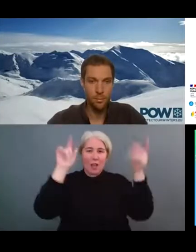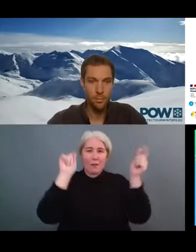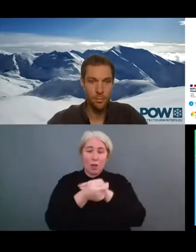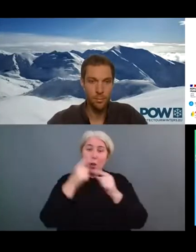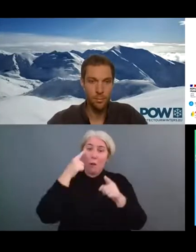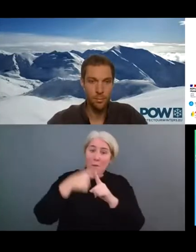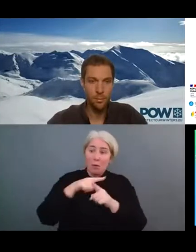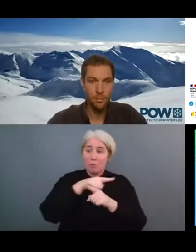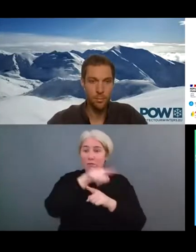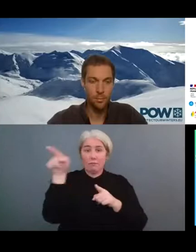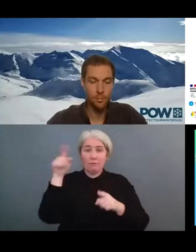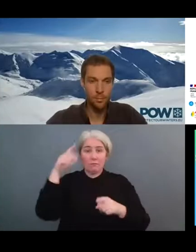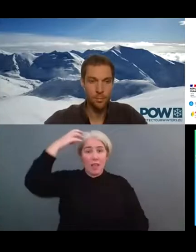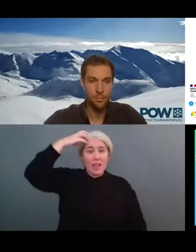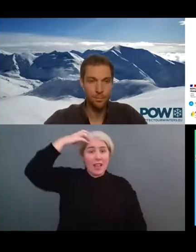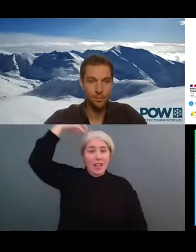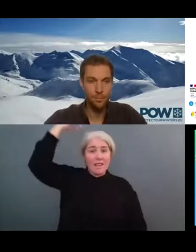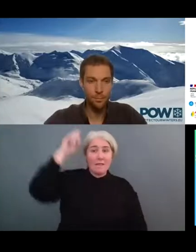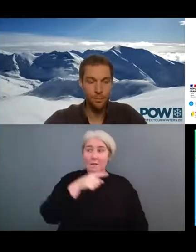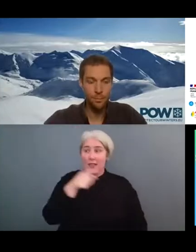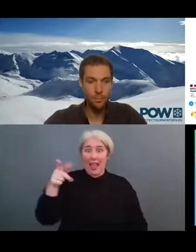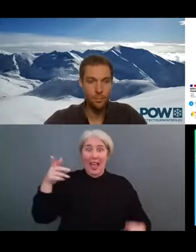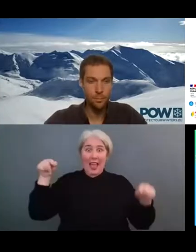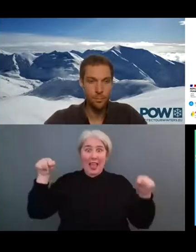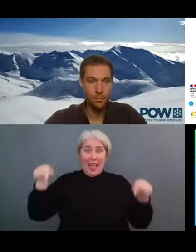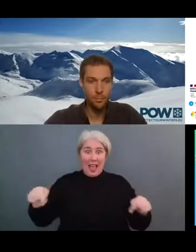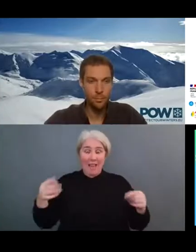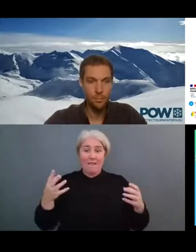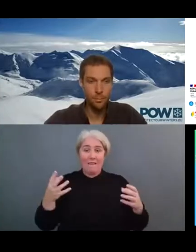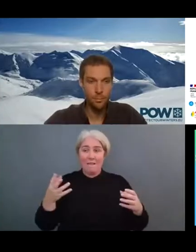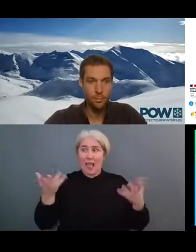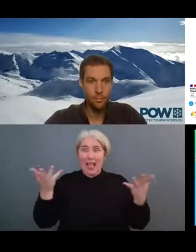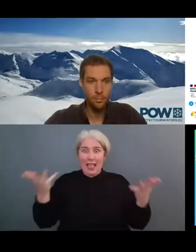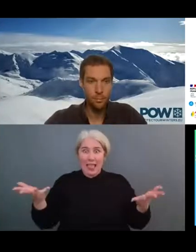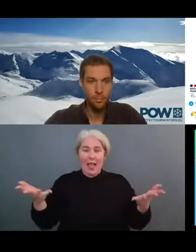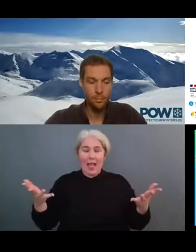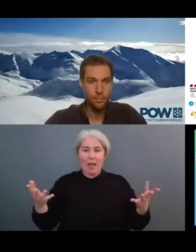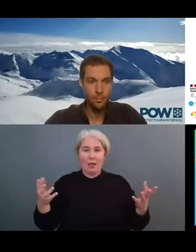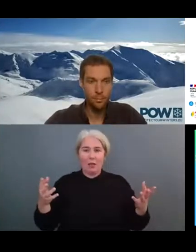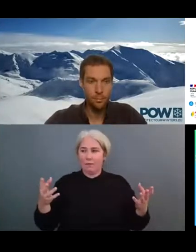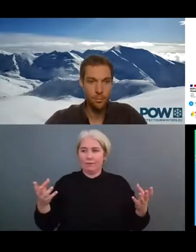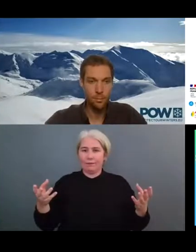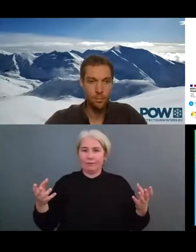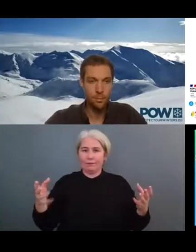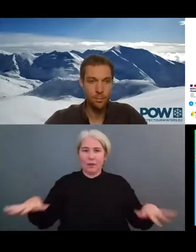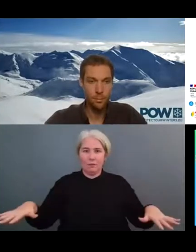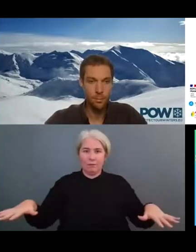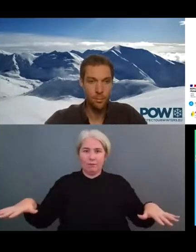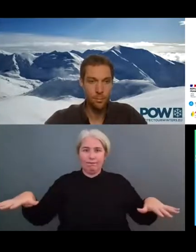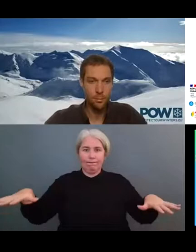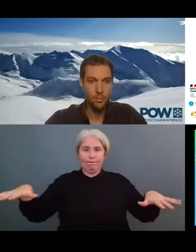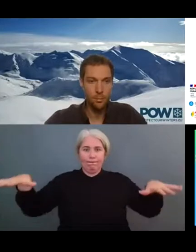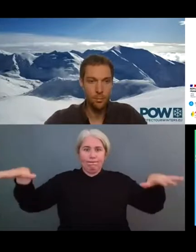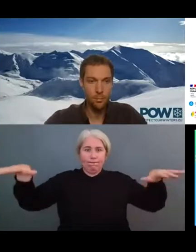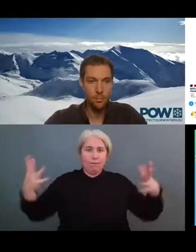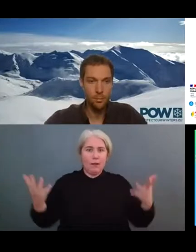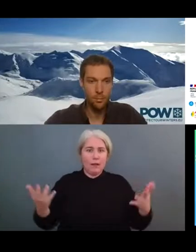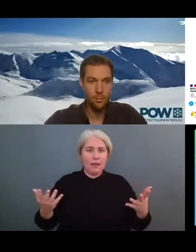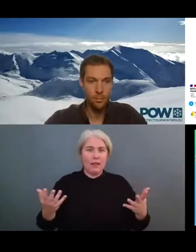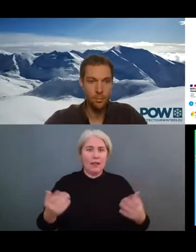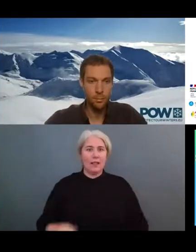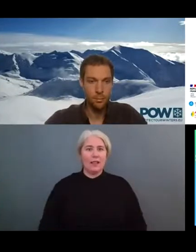construire, construire des digues, construire en dur. Et on ne pense pas assez ou pas encore à des